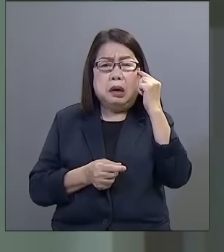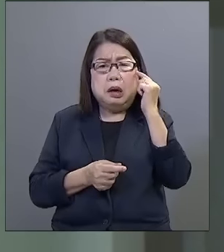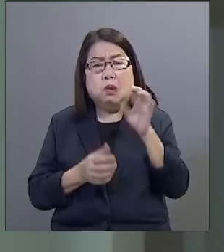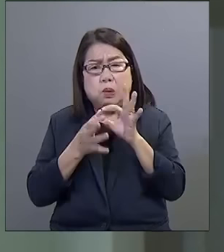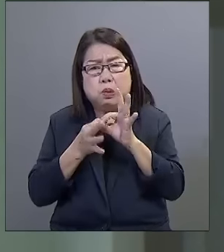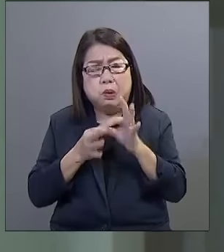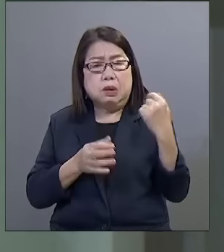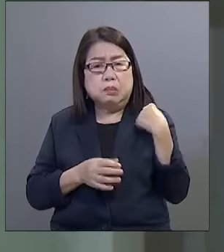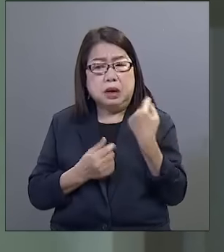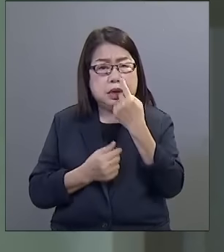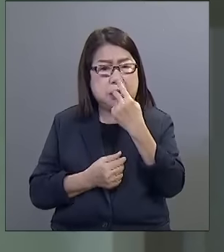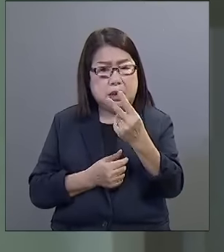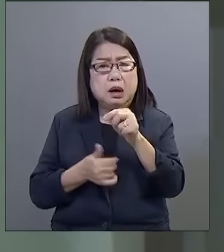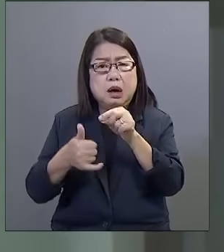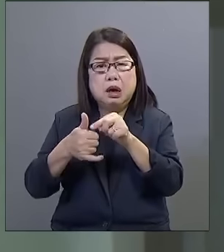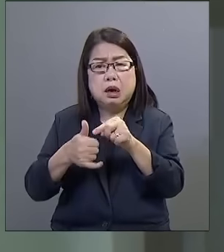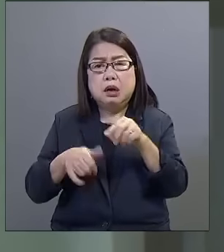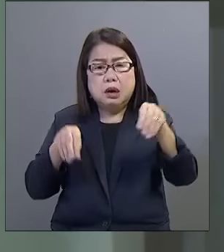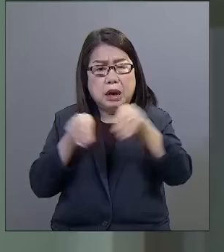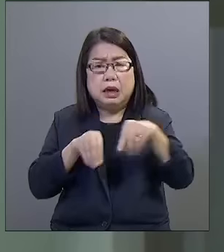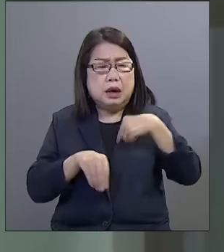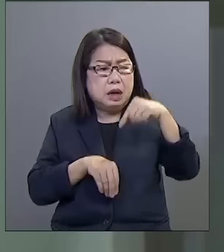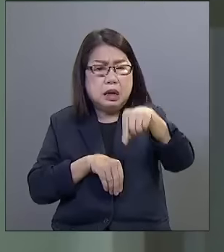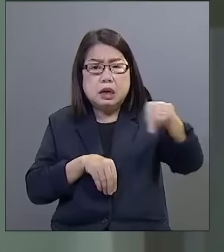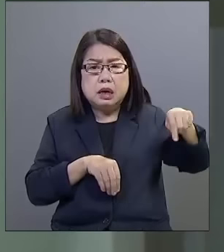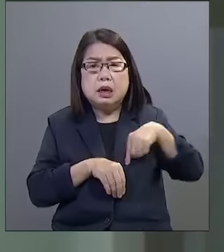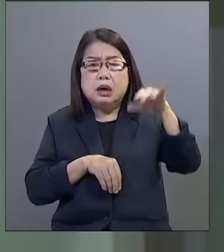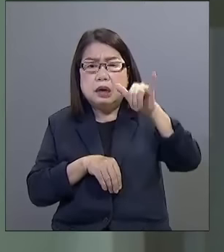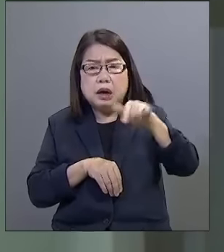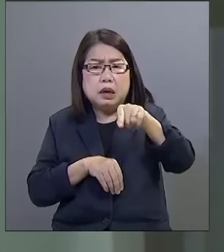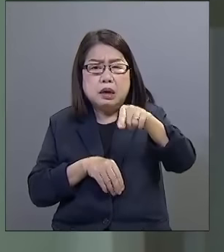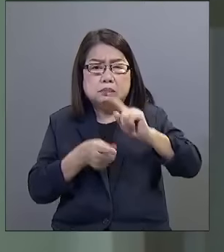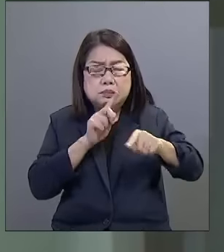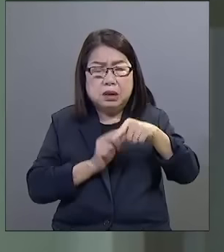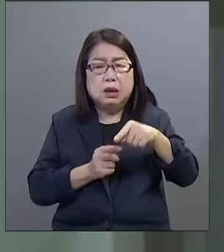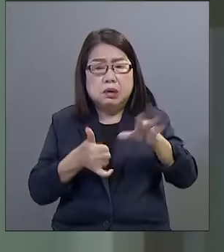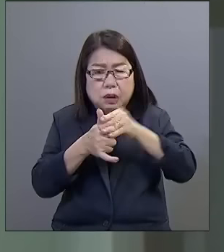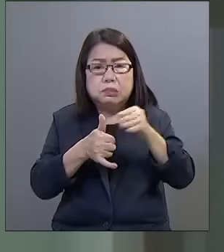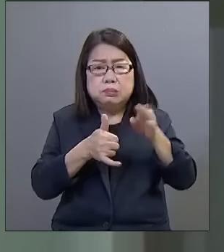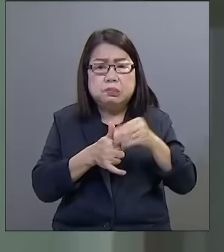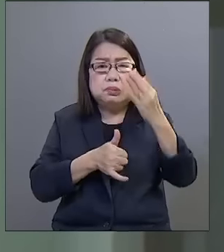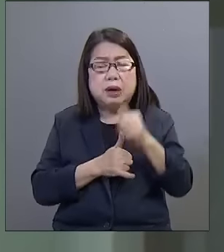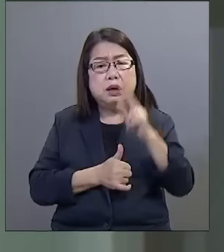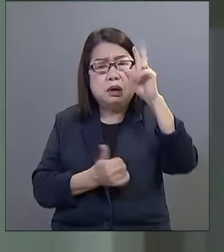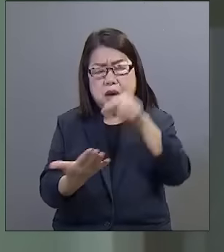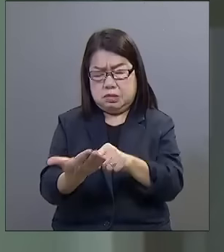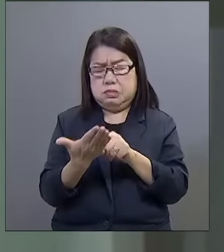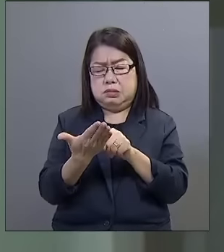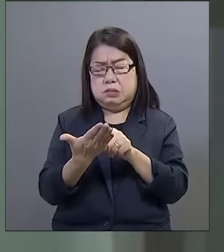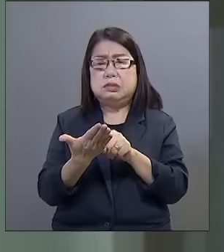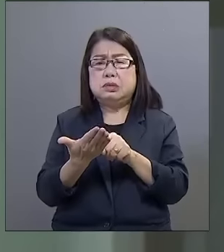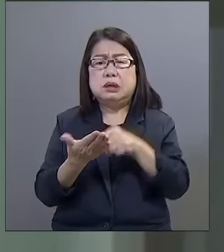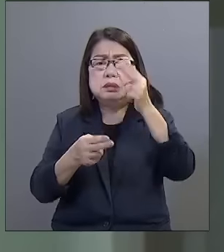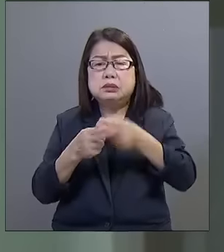ราเริ่มรู้สึกว่าคนใกล้ตัวกลับมาติดโควิดกันอีกแล้วเรื่องนี้มันรู้สึกว่าเหมือนจะใกล้ตัวเรามากขึ้นไหนจะมีข่าวส่งกันเอ๊ะเดลต้าครอนยัง